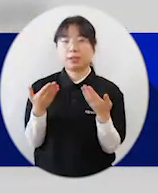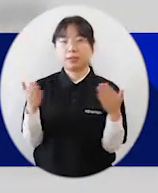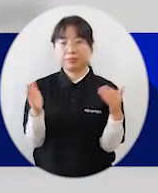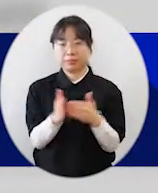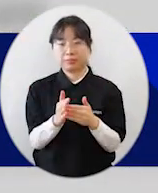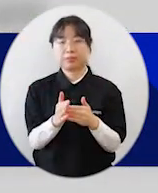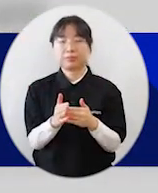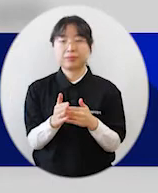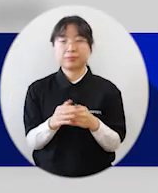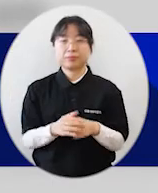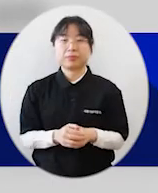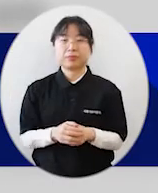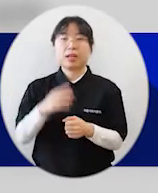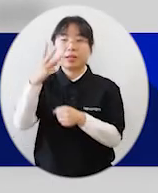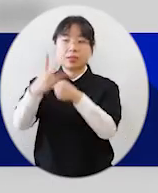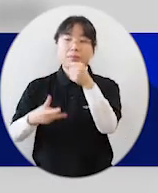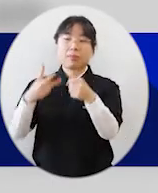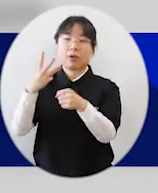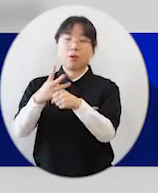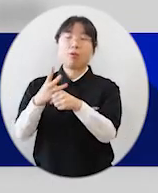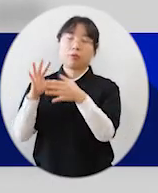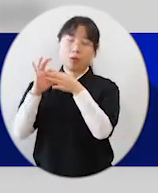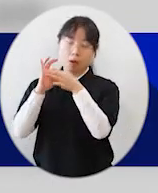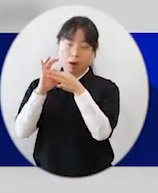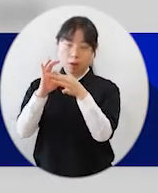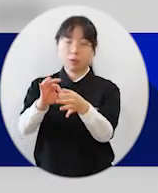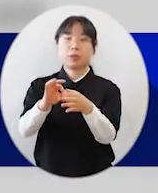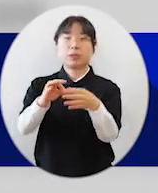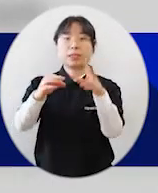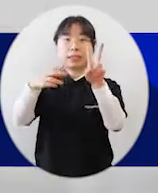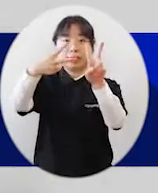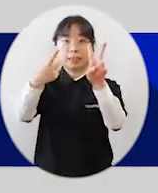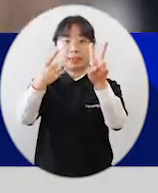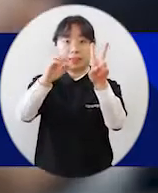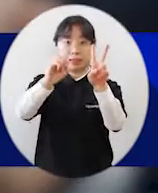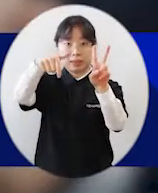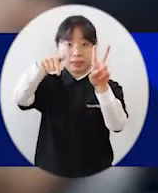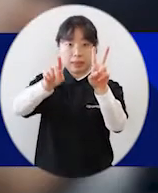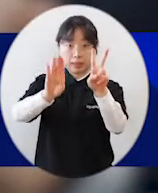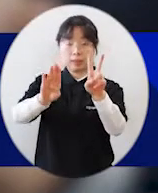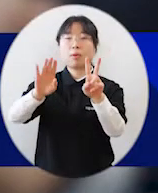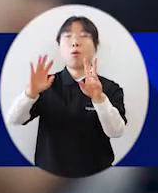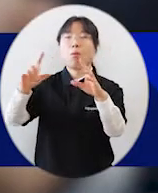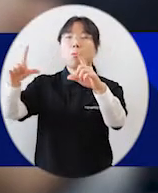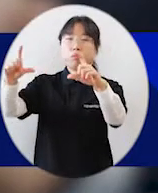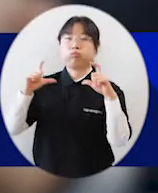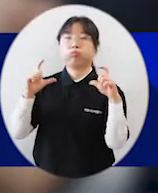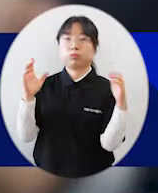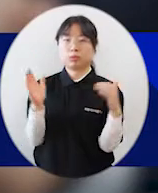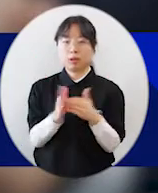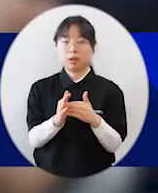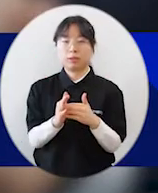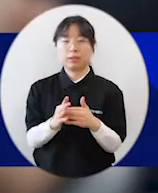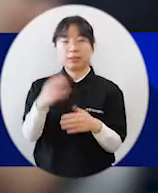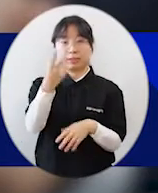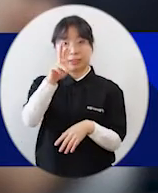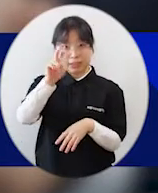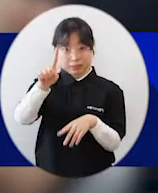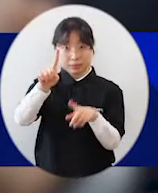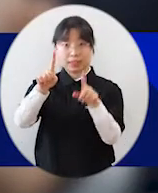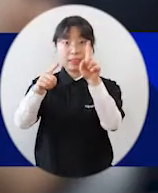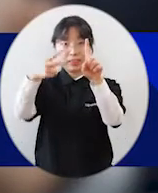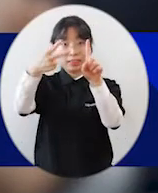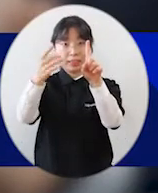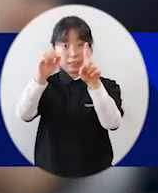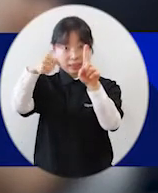3년 연속 국민권익위원회의 내 외부 평가 2등급을 유지 했는데요 2021년 에는 1등급 노려 봐도